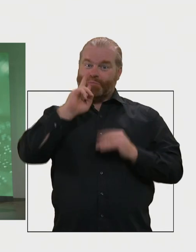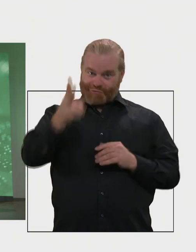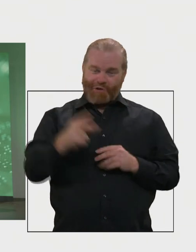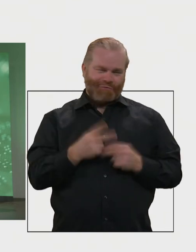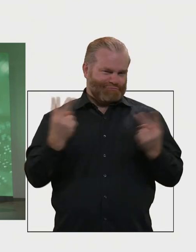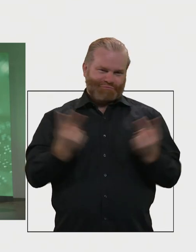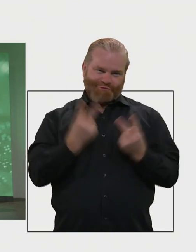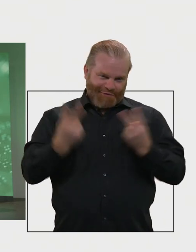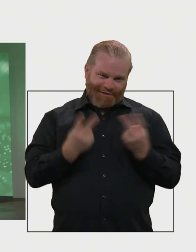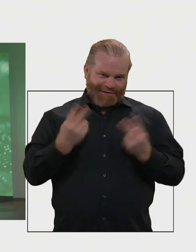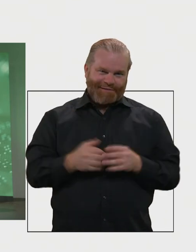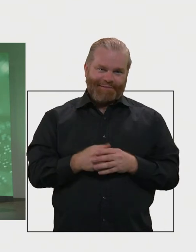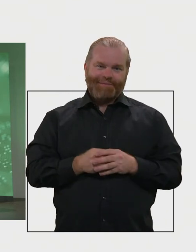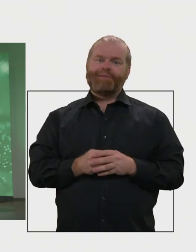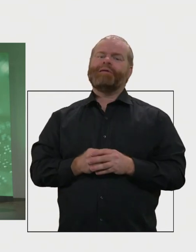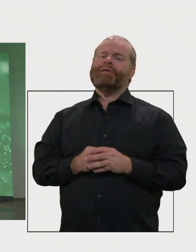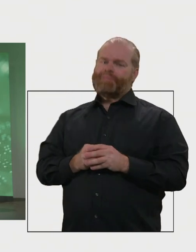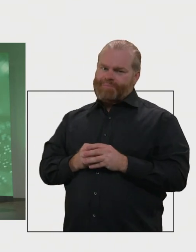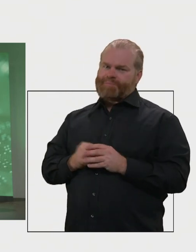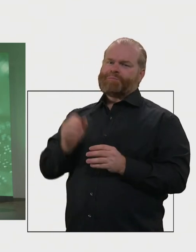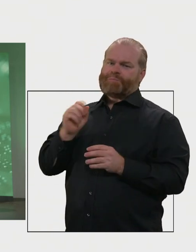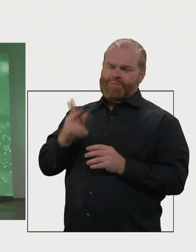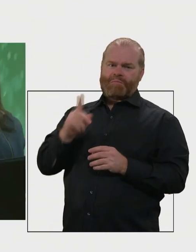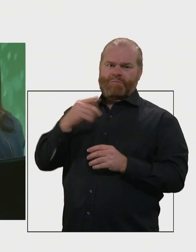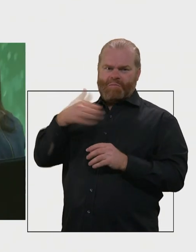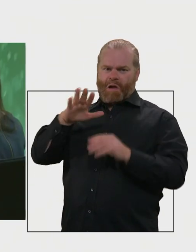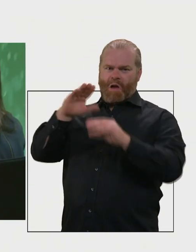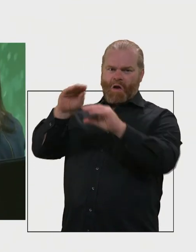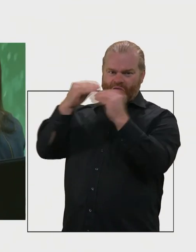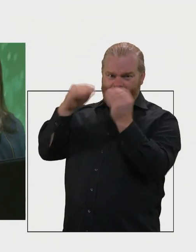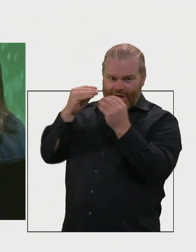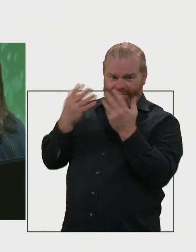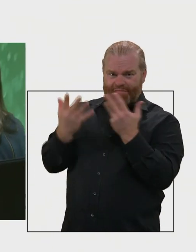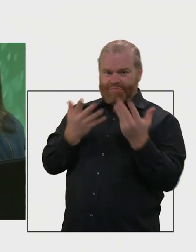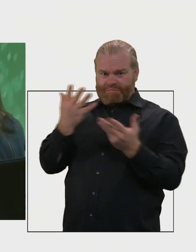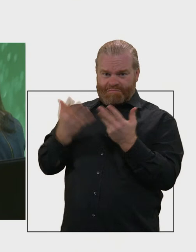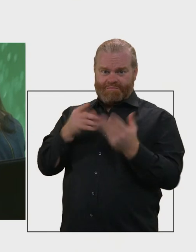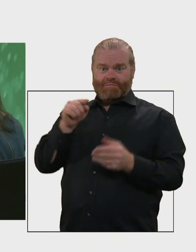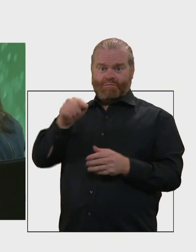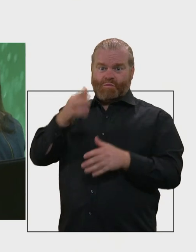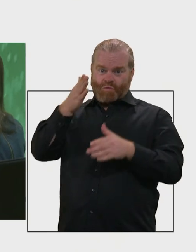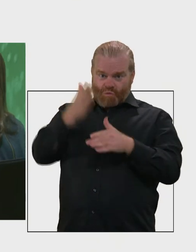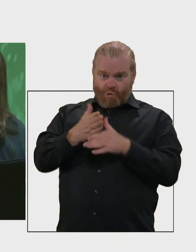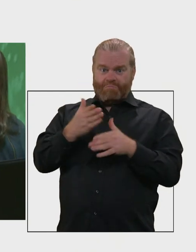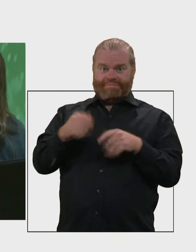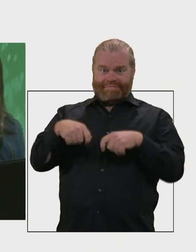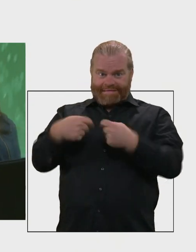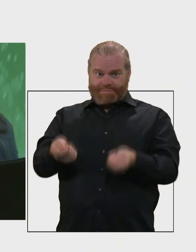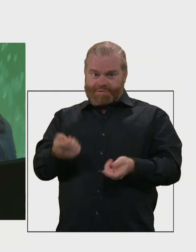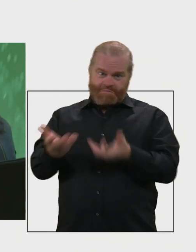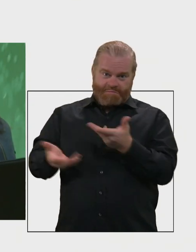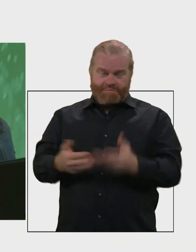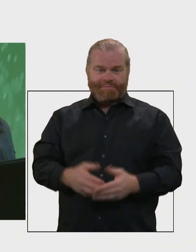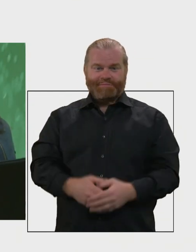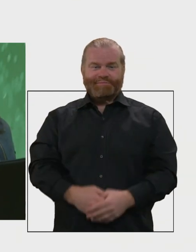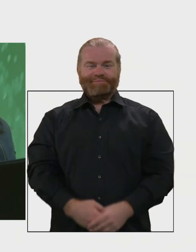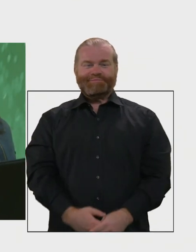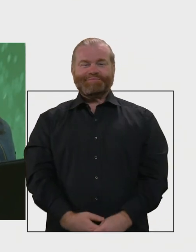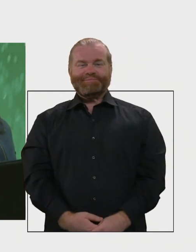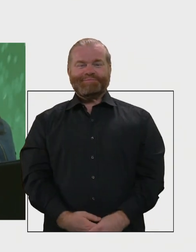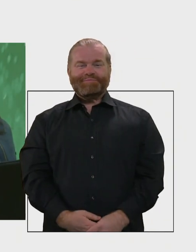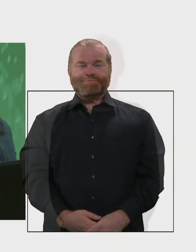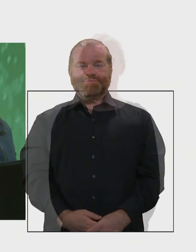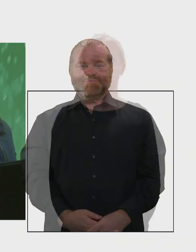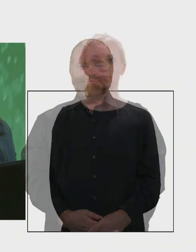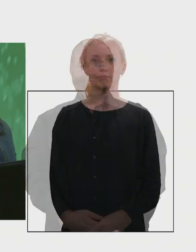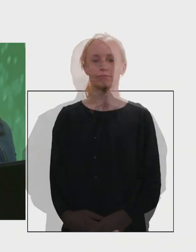Genau, einfach mal gelegentlich auf die Seite schauen und in einiger Zeit wird es dann zu bestellen sein. Super. Vielen herzlichen Dank schon mal an